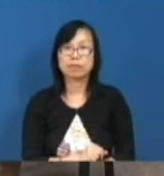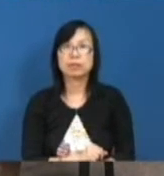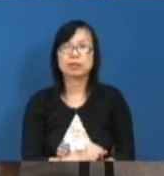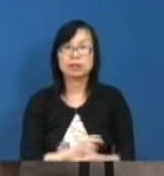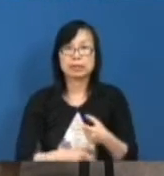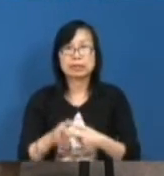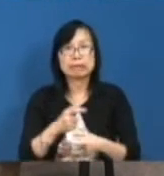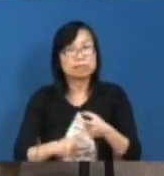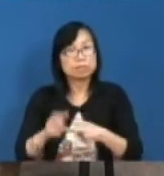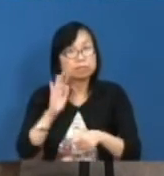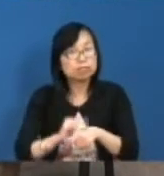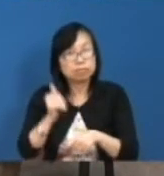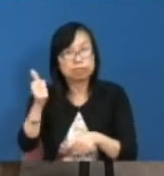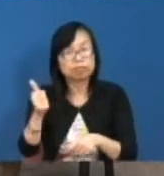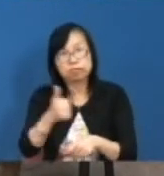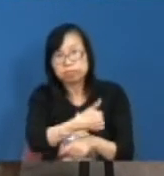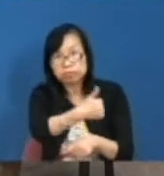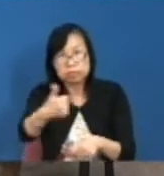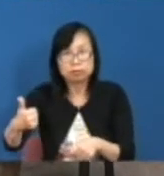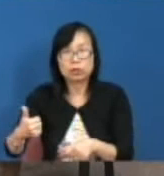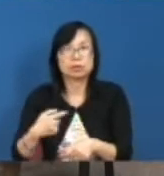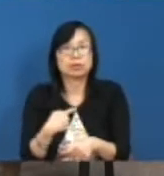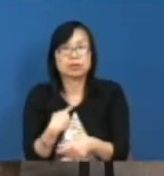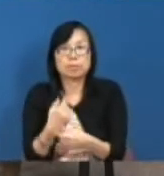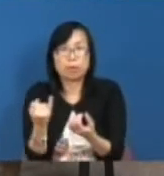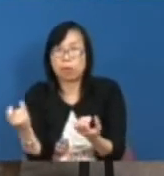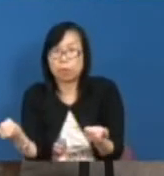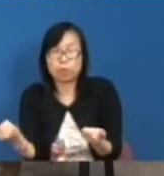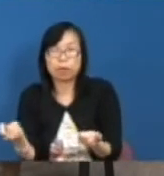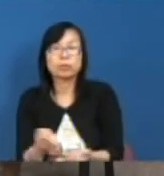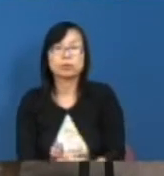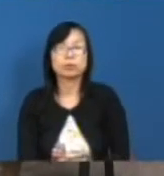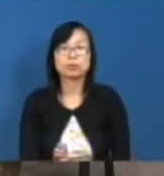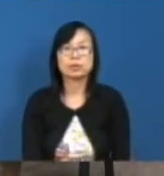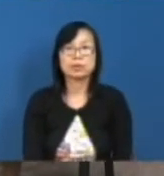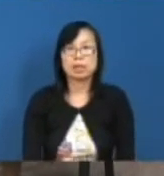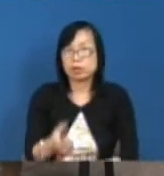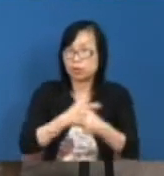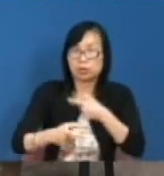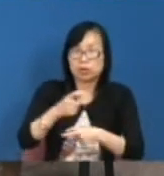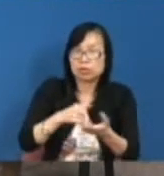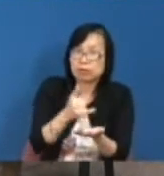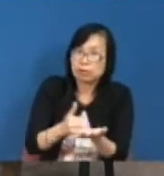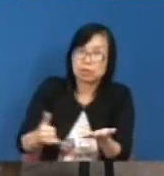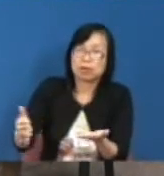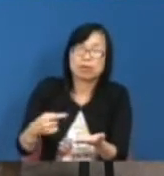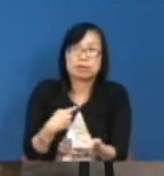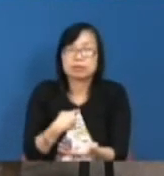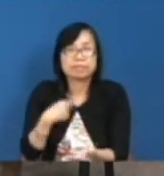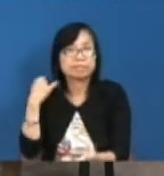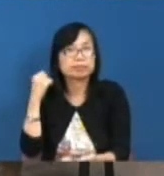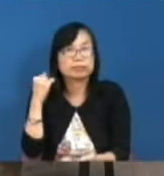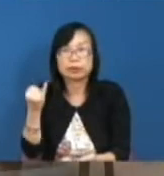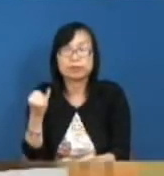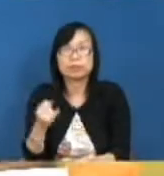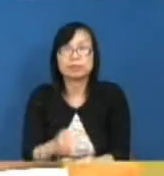經濟繁榮的時候、 嗯、 我們就無影無蹤、 嗯、 是不是經濟衰退我們首當其衝、